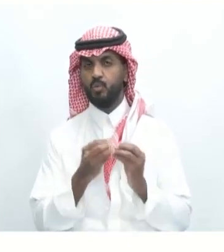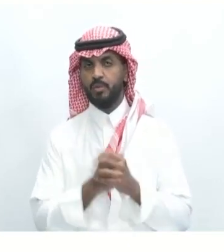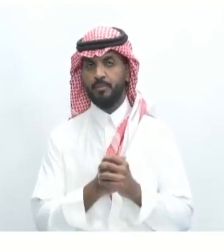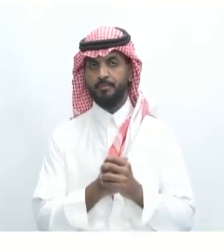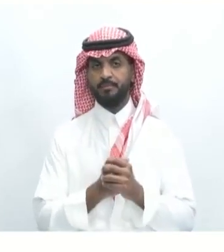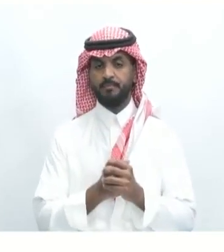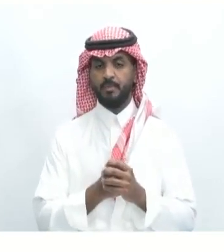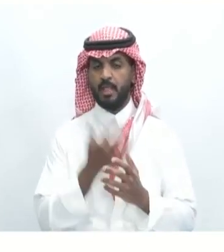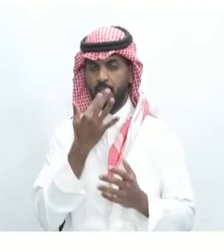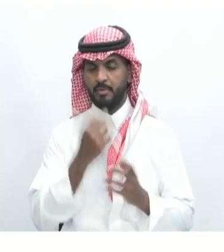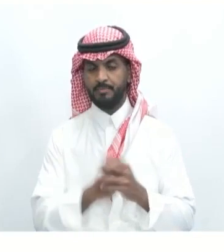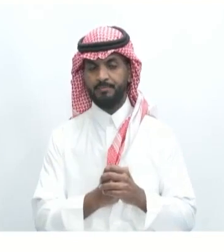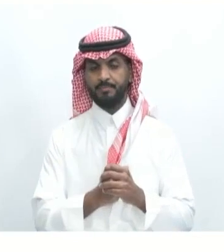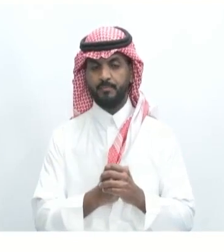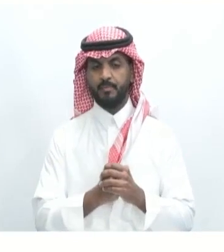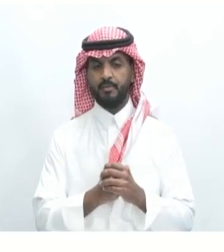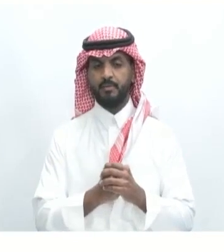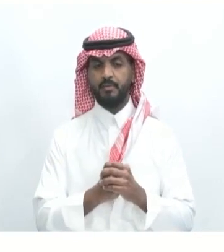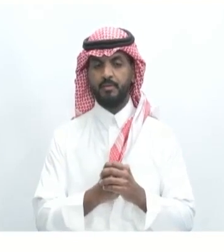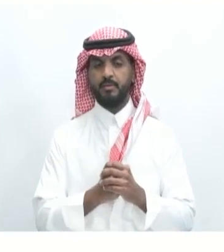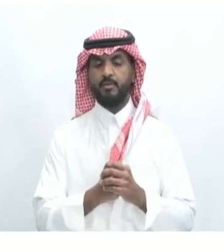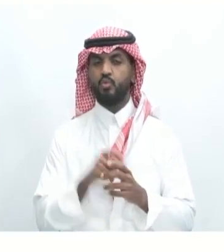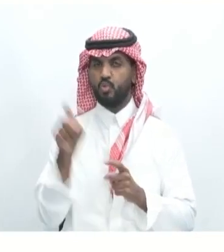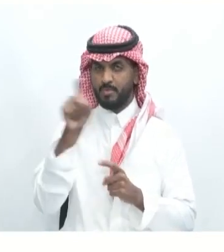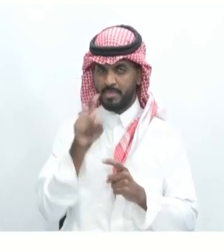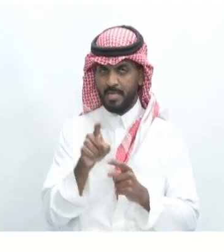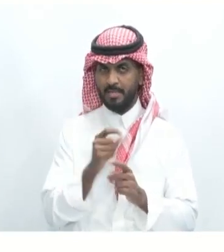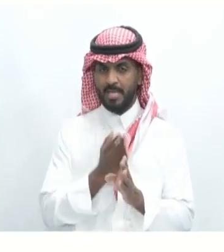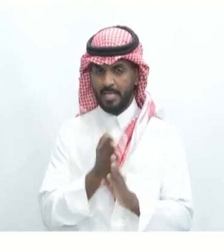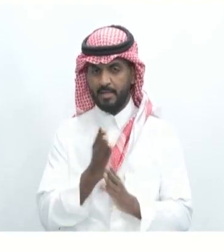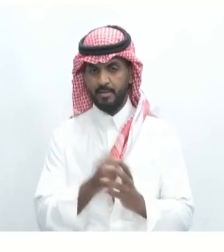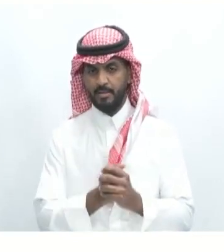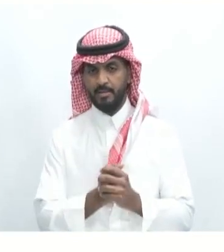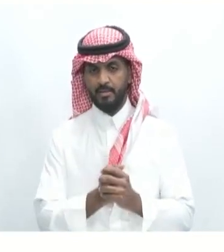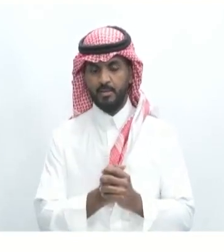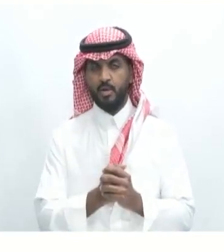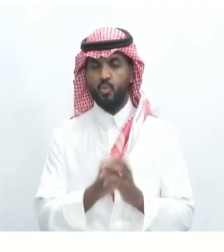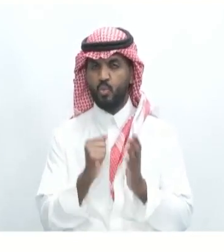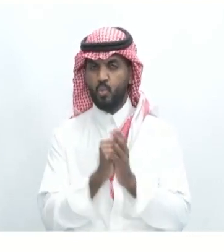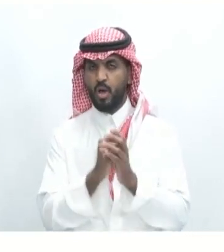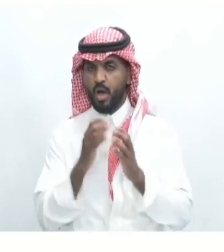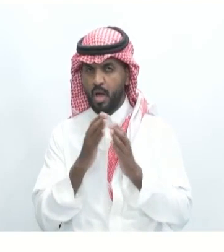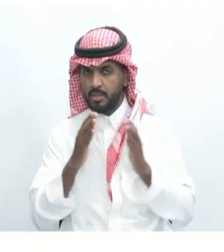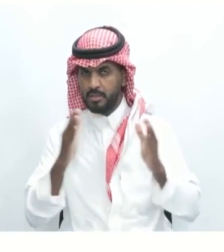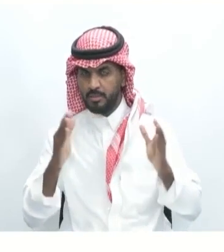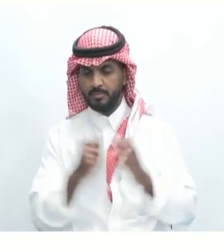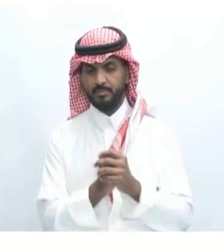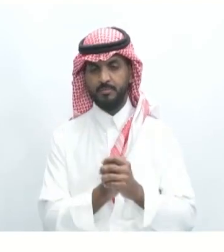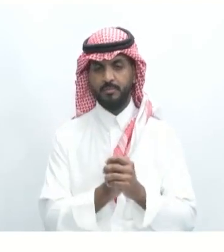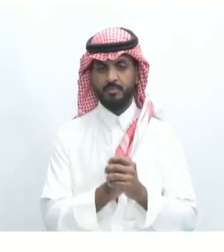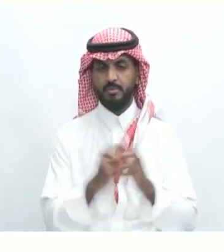الملونه باللون الاحمر مسائل طريقه قصم دلت على